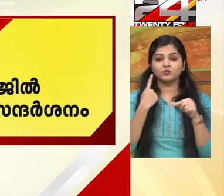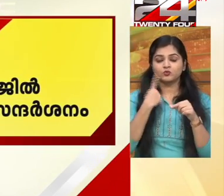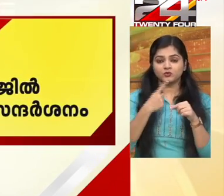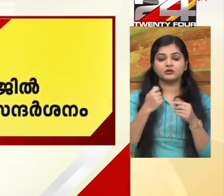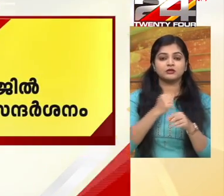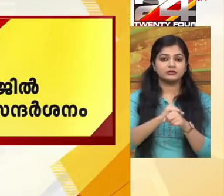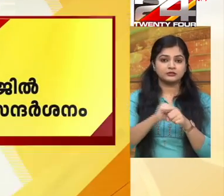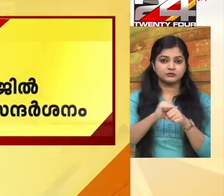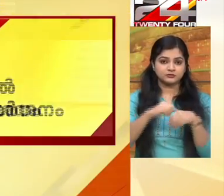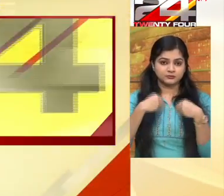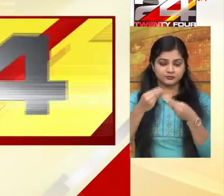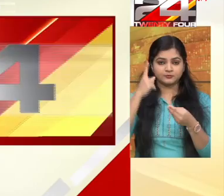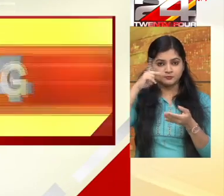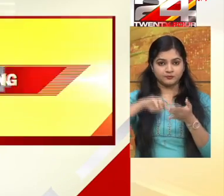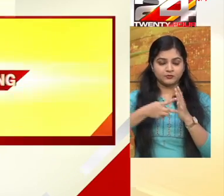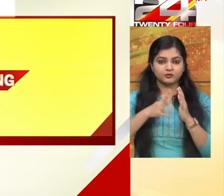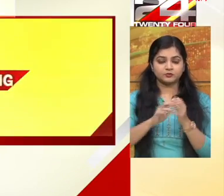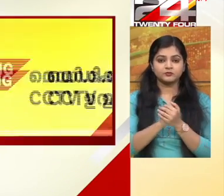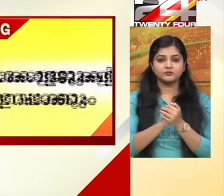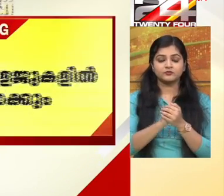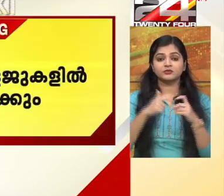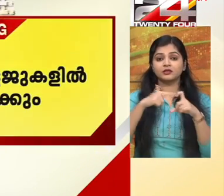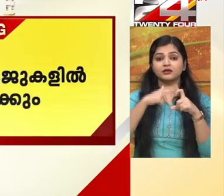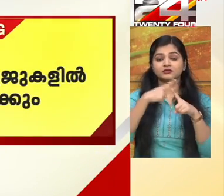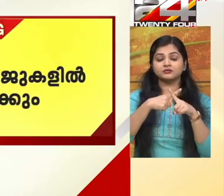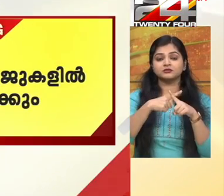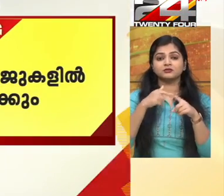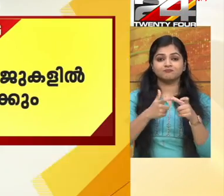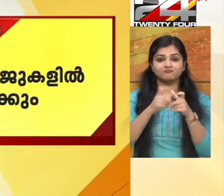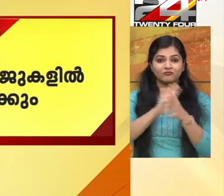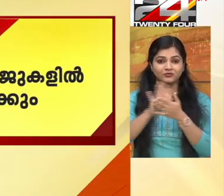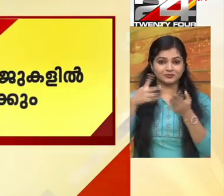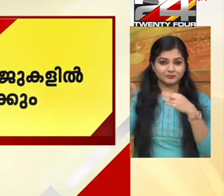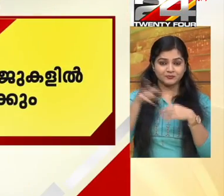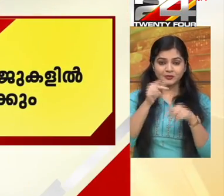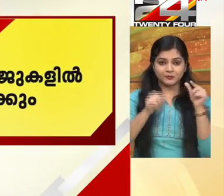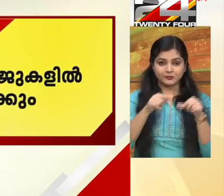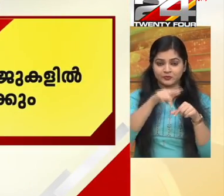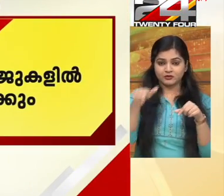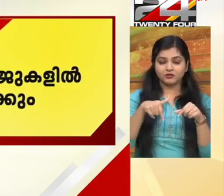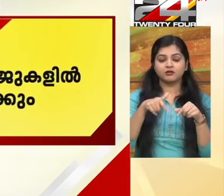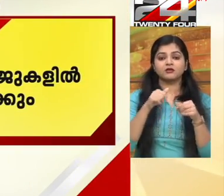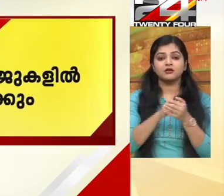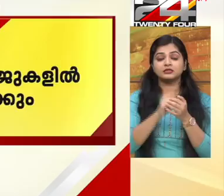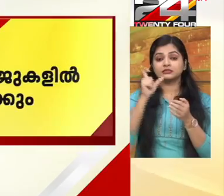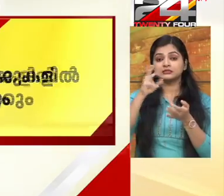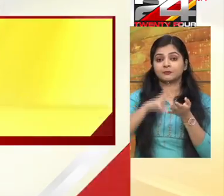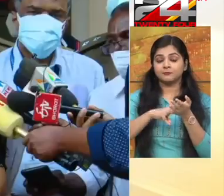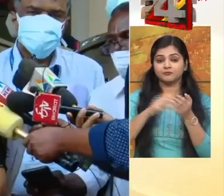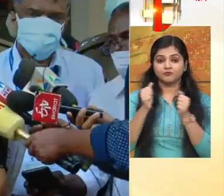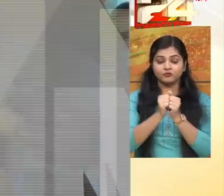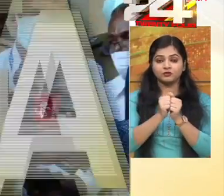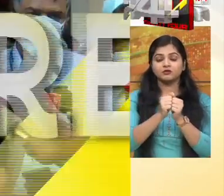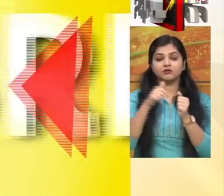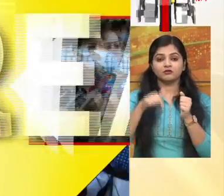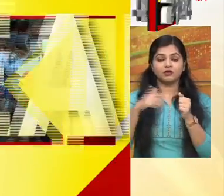തീരുമാനിച്ചിരുന്നത്. അതോടൊപ്പം തന്നെ എക്സ് സർവീസ്മെന്നെ കൂടുതലായിട്ട്, അത് ബഹുമാനപ്പെട്ട CM-ന്റെ നേതൃത്വത്തിൽ ഒരു മീറ്റിംഗ് ഹോം ഡിപ്പാർട്ട്മെൻറ്റും